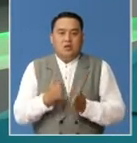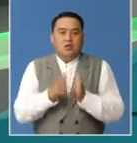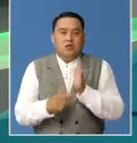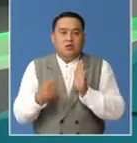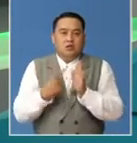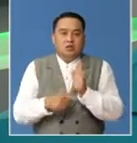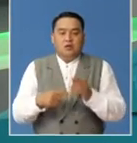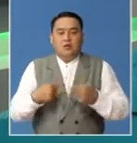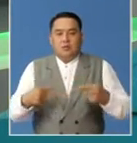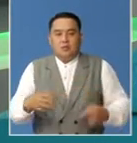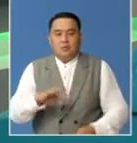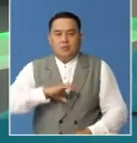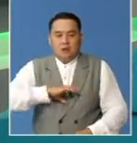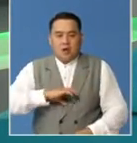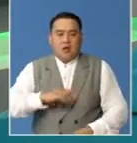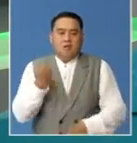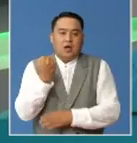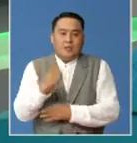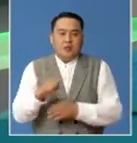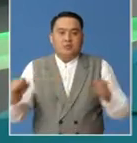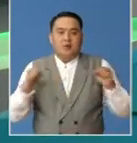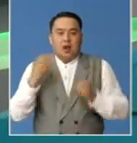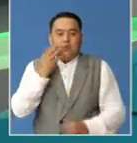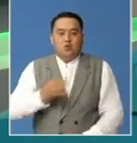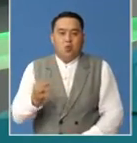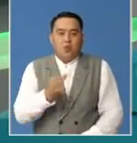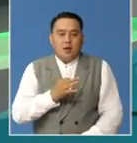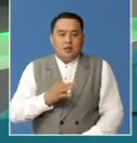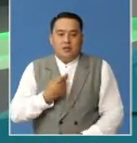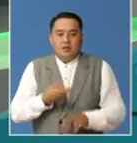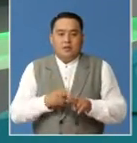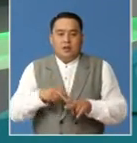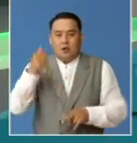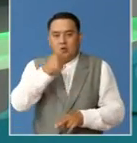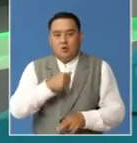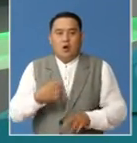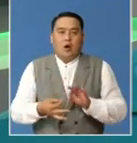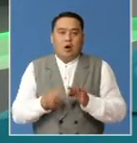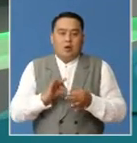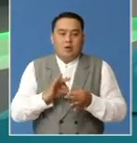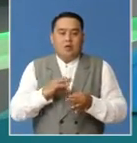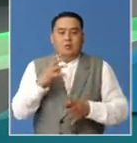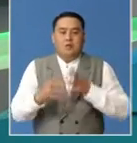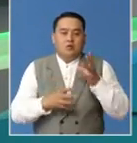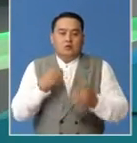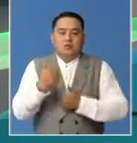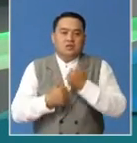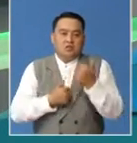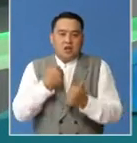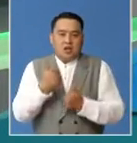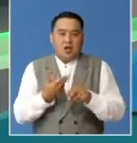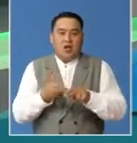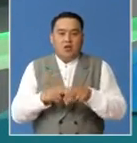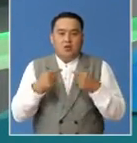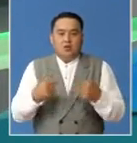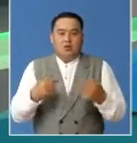630 медалей различного достоинства завоевали спортсмены Алматинской области в текущем году на республиканских и международных состязаниях. Эти